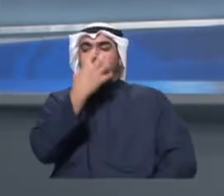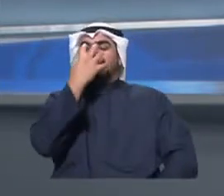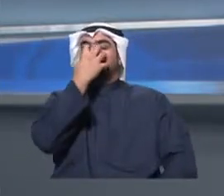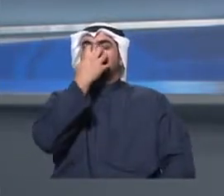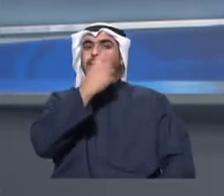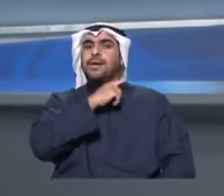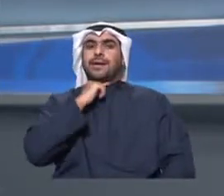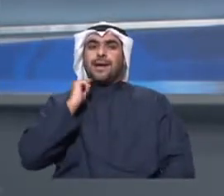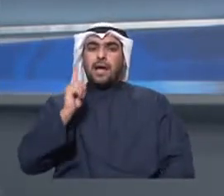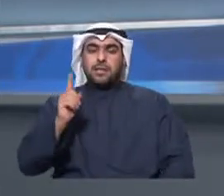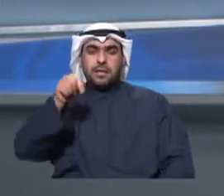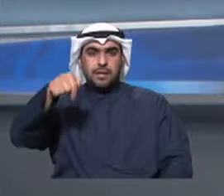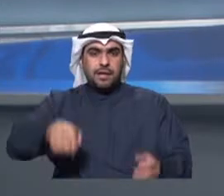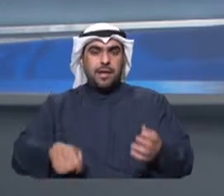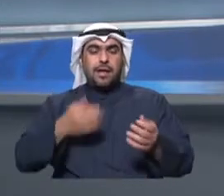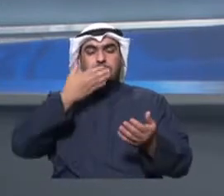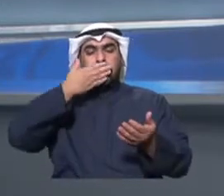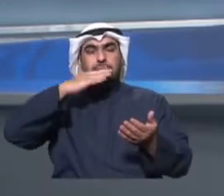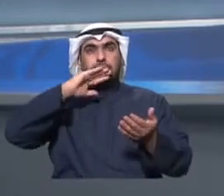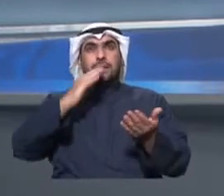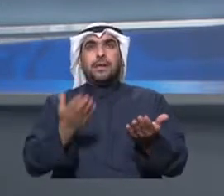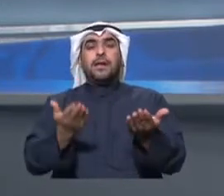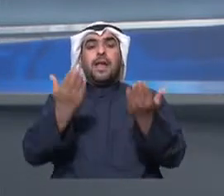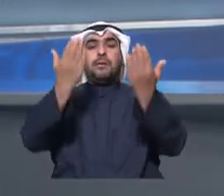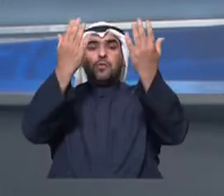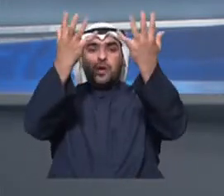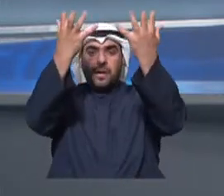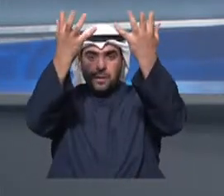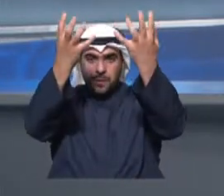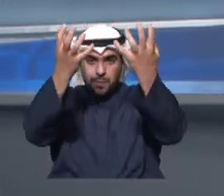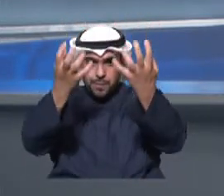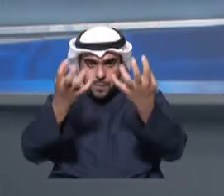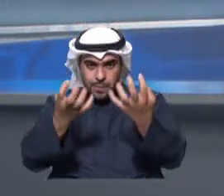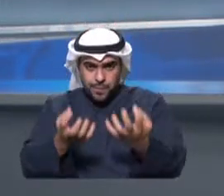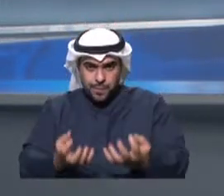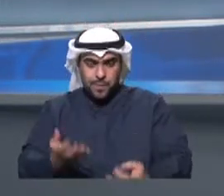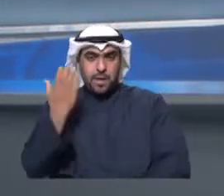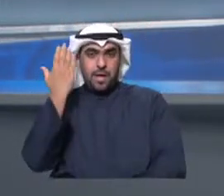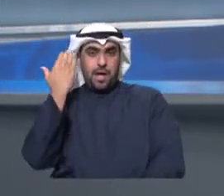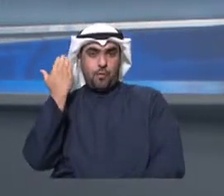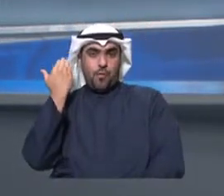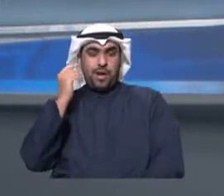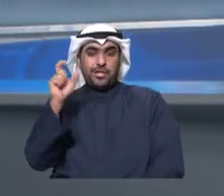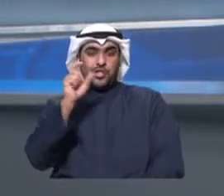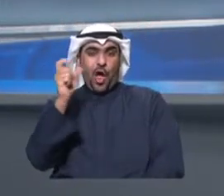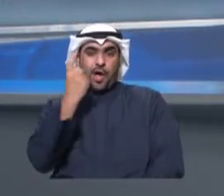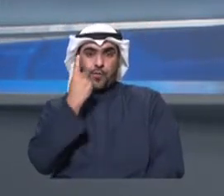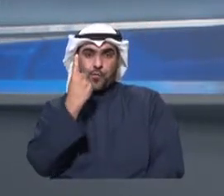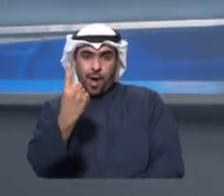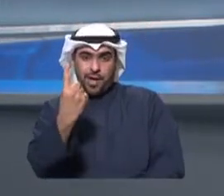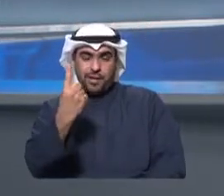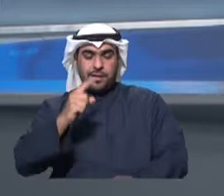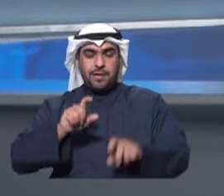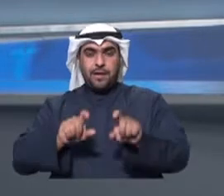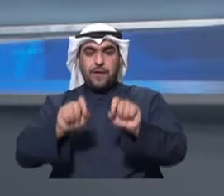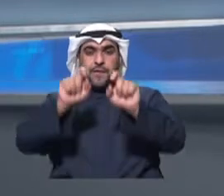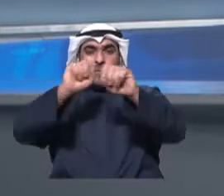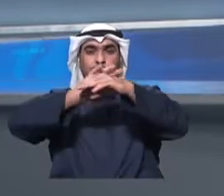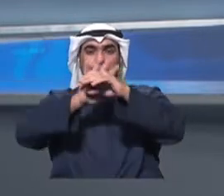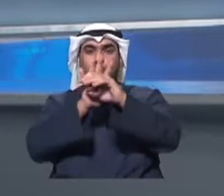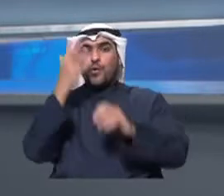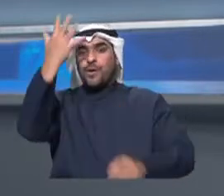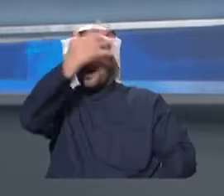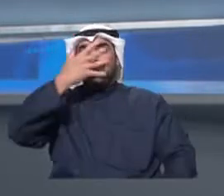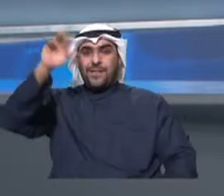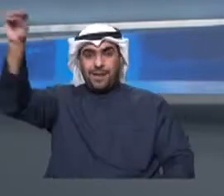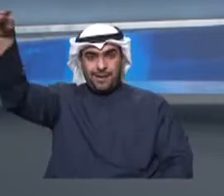الرابعة من المتحور أوميكرون خلال اليومين الماضيين وفق مؤشرات انخفاض أعداد المسحات الإيجابية